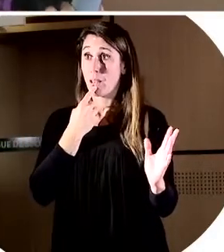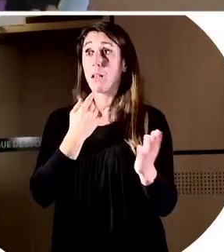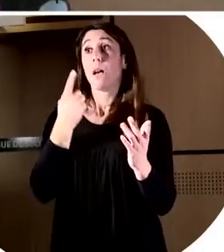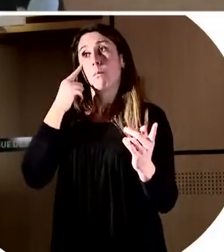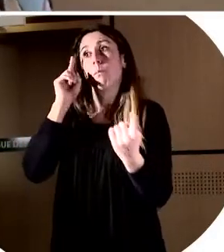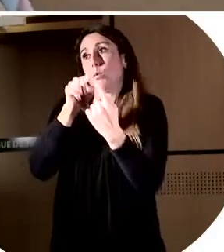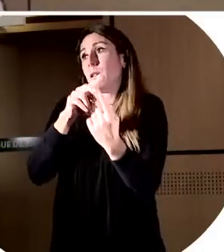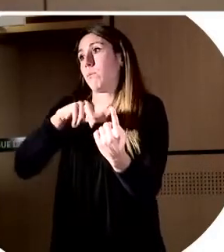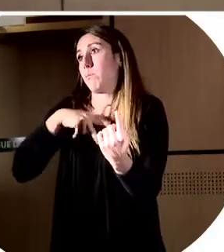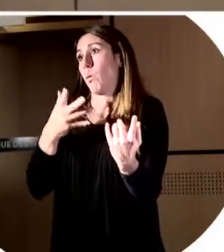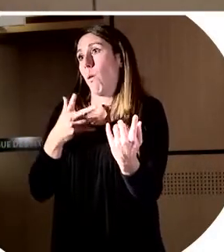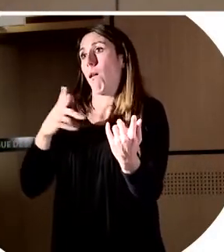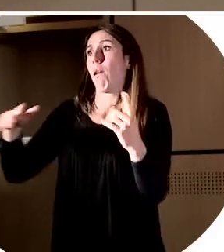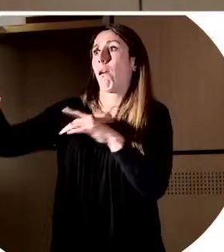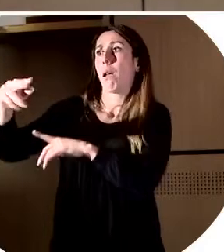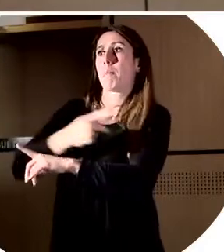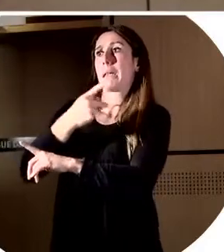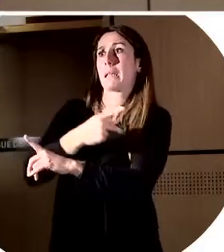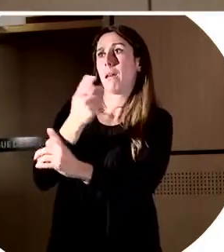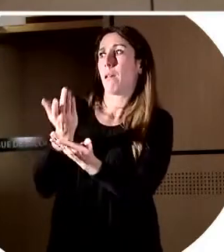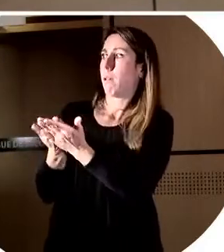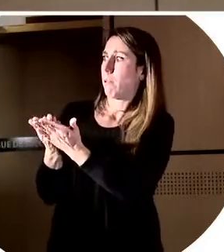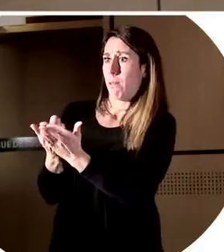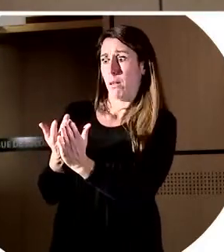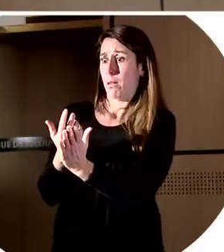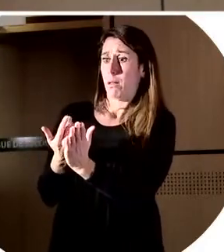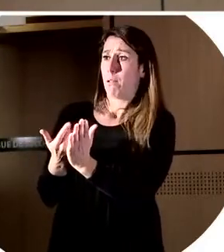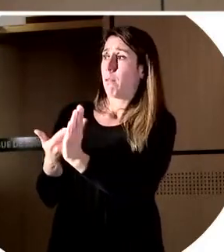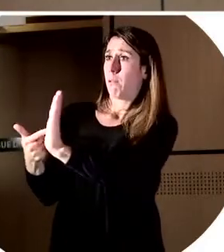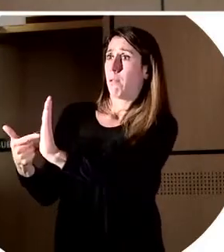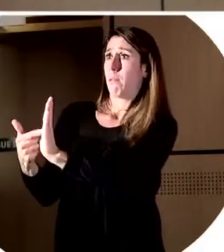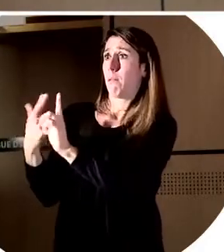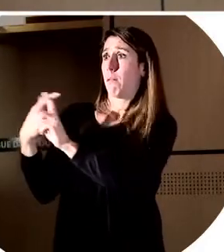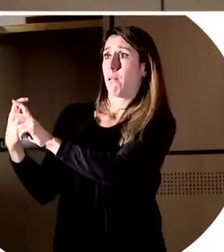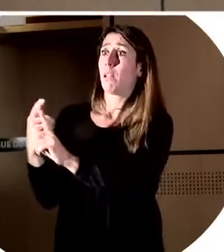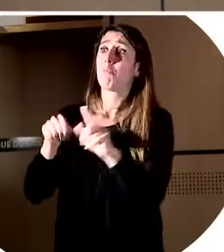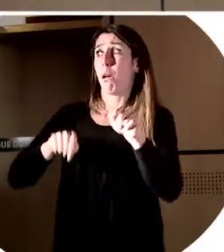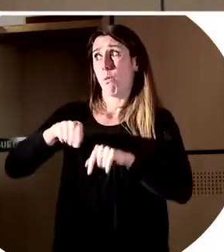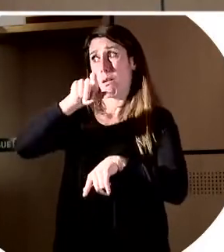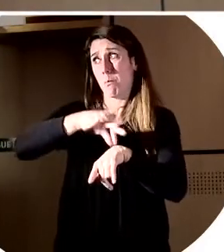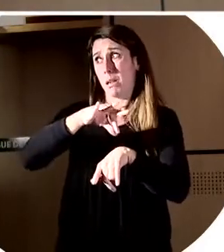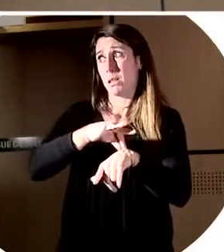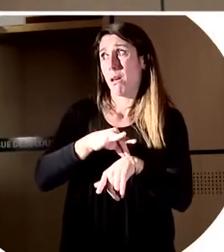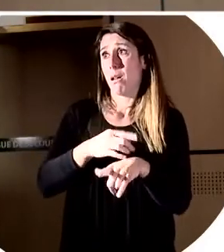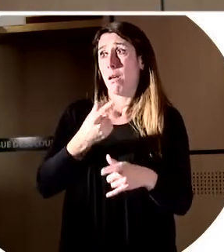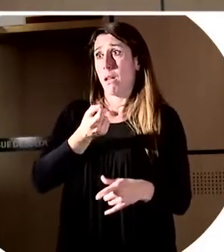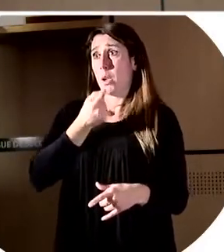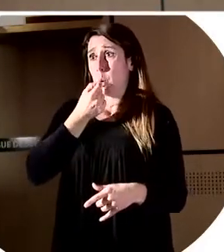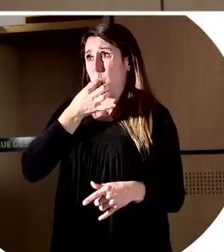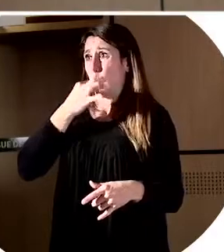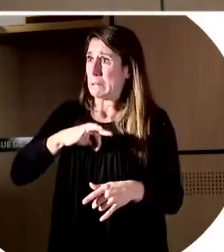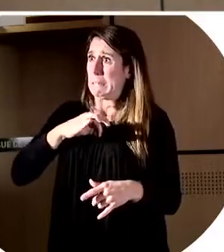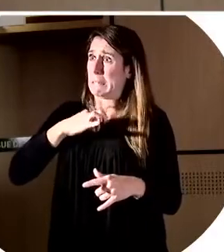corps médical. Il y a des fois où les patients, ils ont vraiment besoin d'arrêter les médicaments parce qu'ils ont trop de